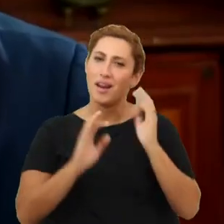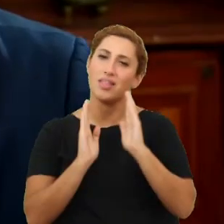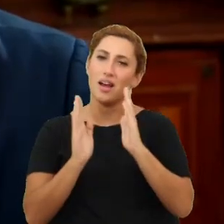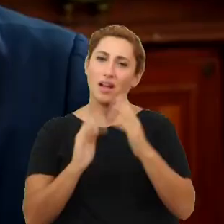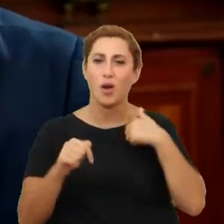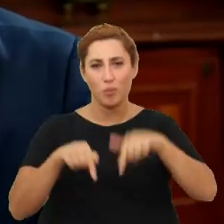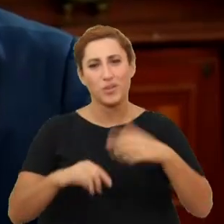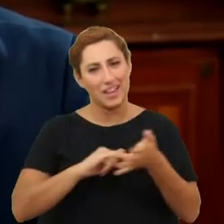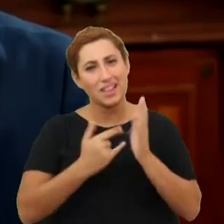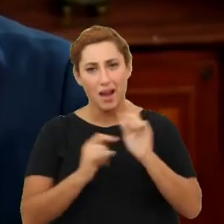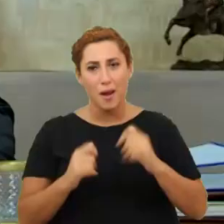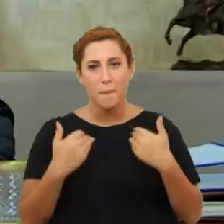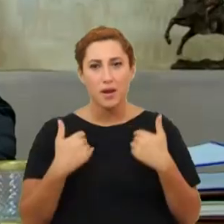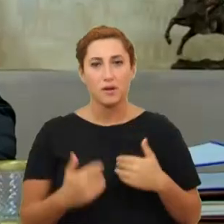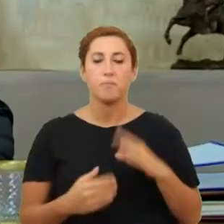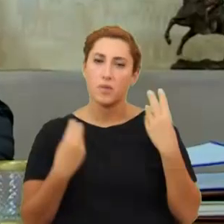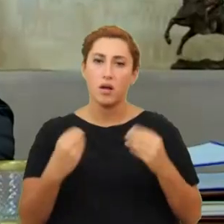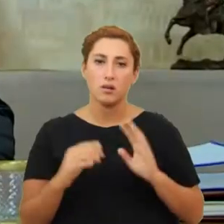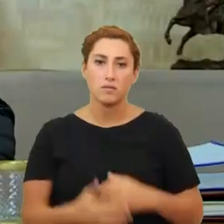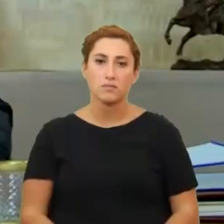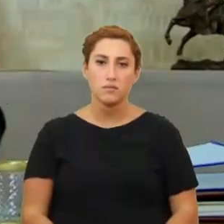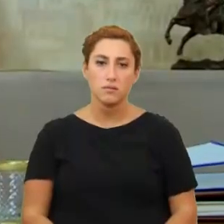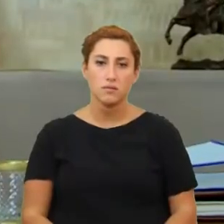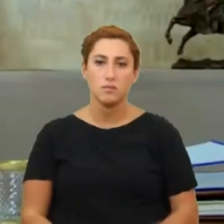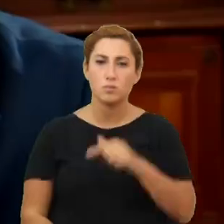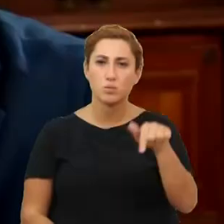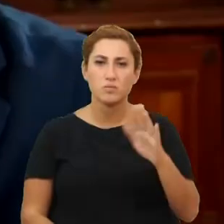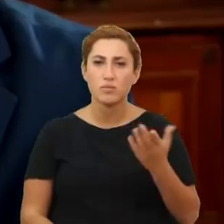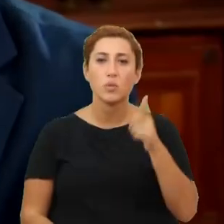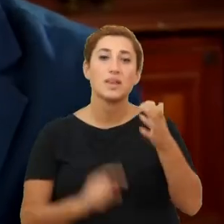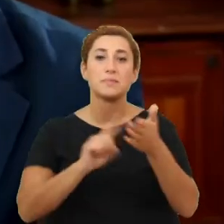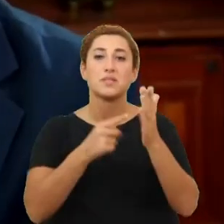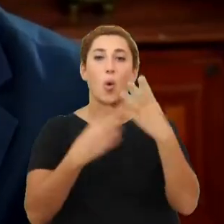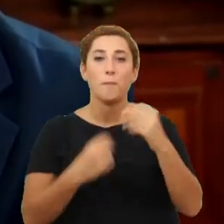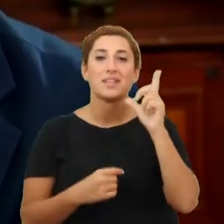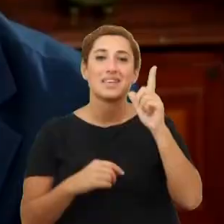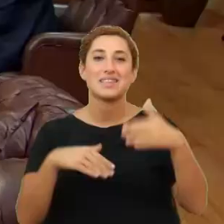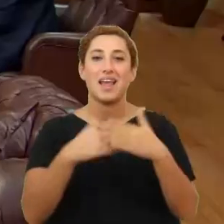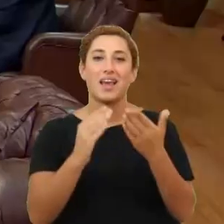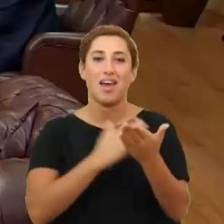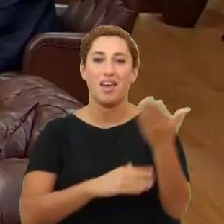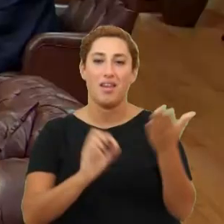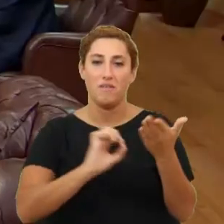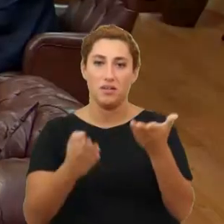kadar burada idare ederim. Ne? Ya bunlar nedir? O imzalamanız gereken evraklar.